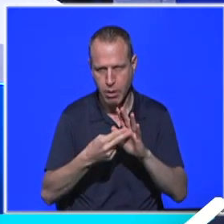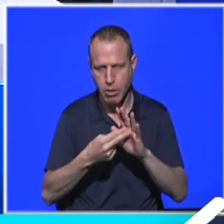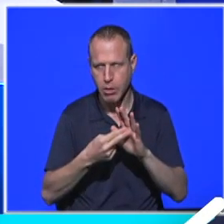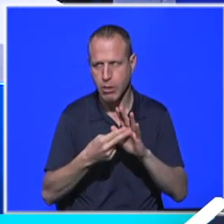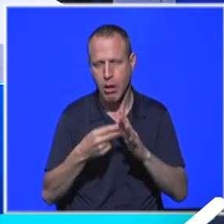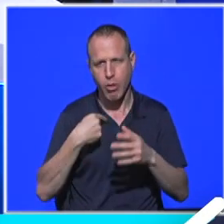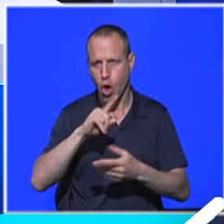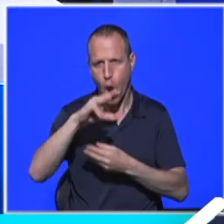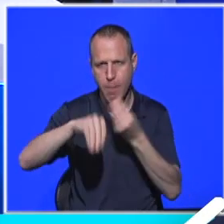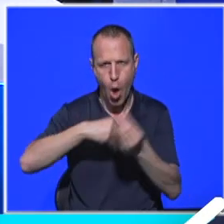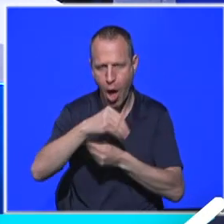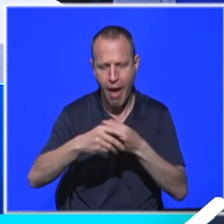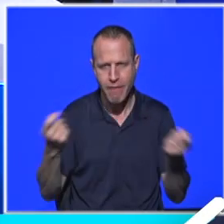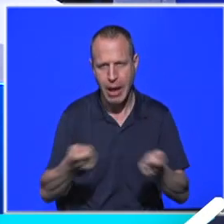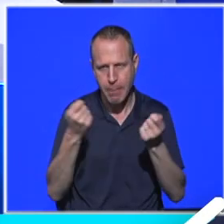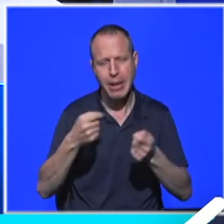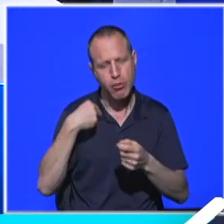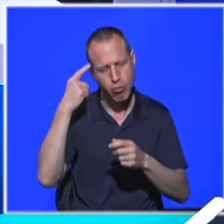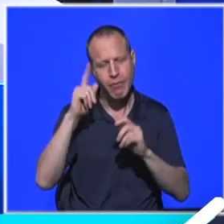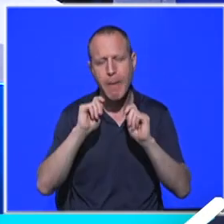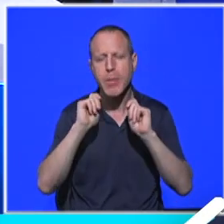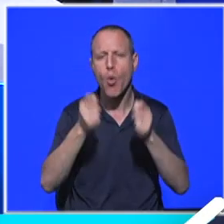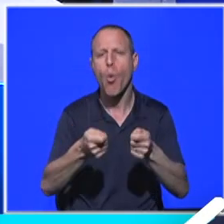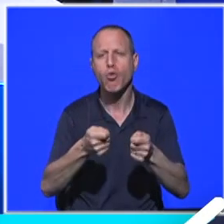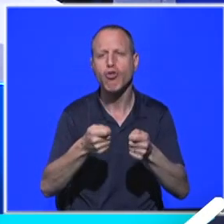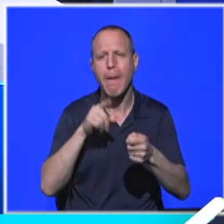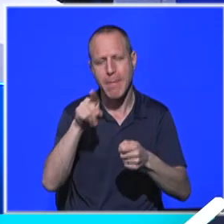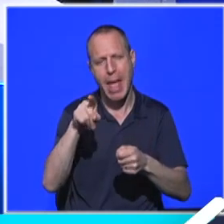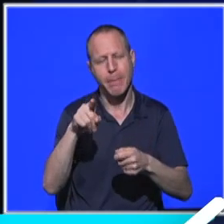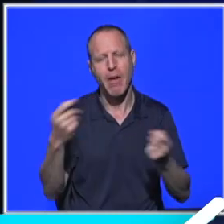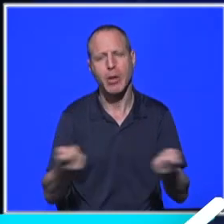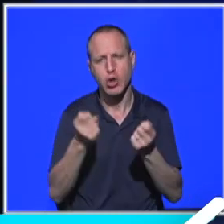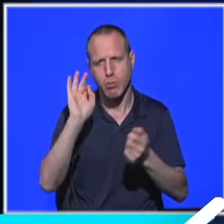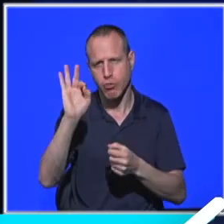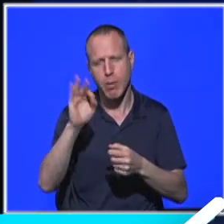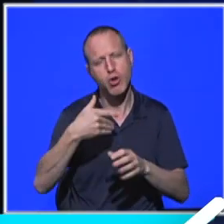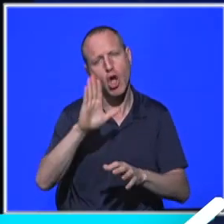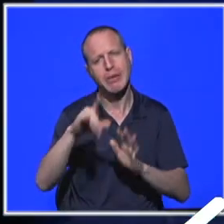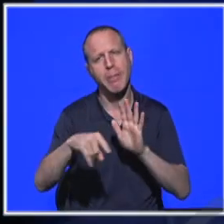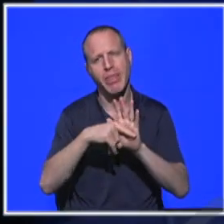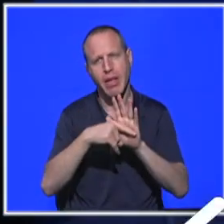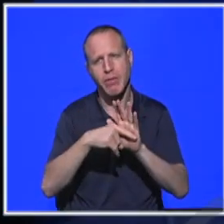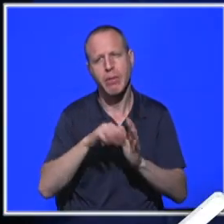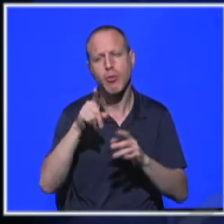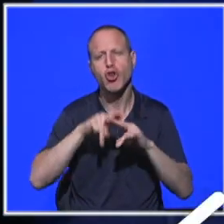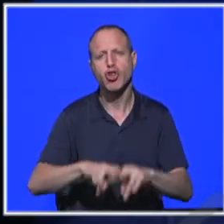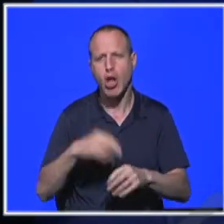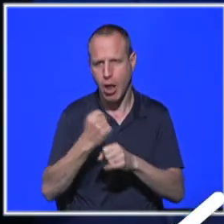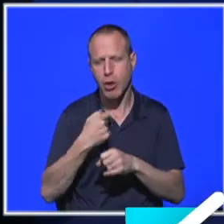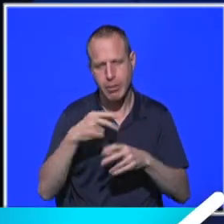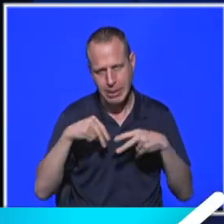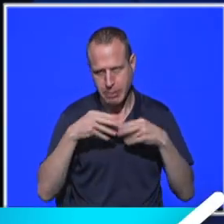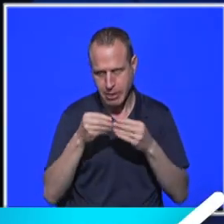לא מורם בקמפיינים, אבל לדעתי ביושם הם והפרסומאים שלהם יוצאים בנגטיב, כי זה מה שנשאר להם לעשות, אבל אני מסכים